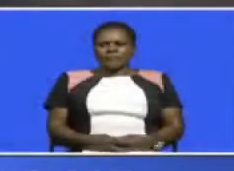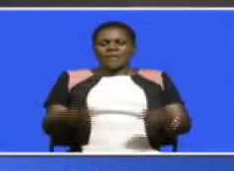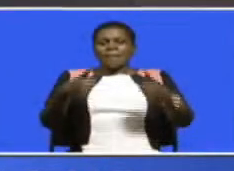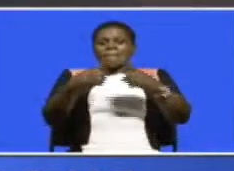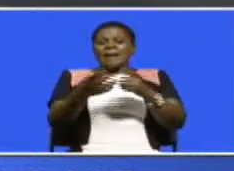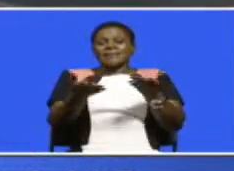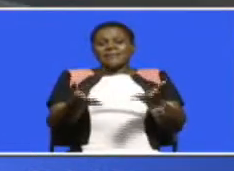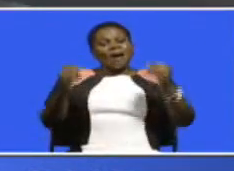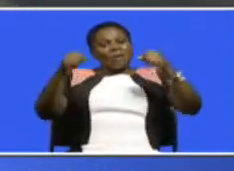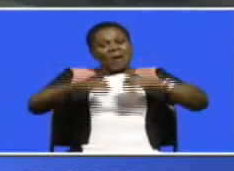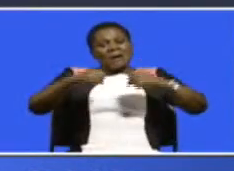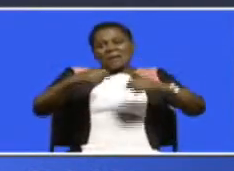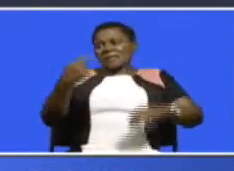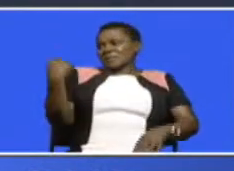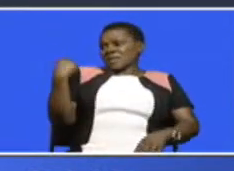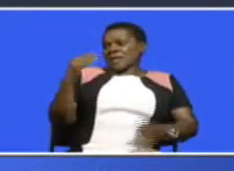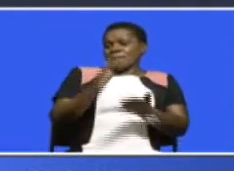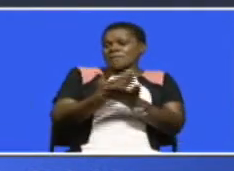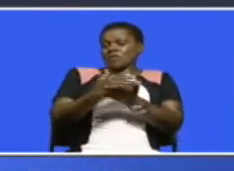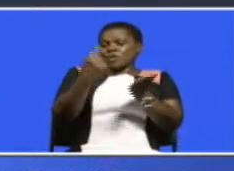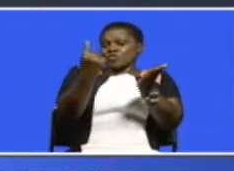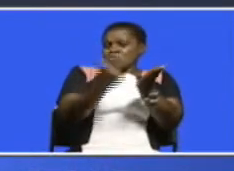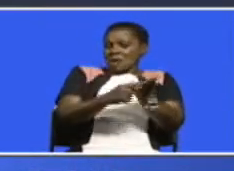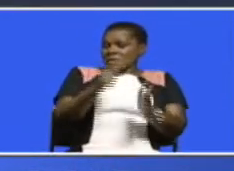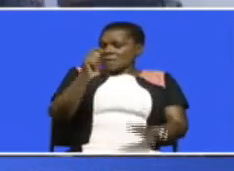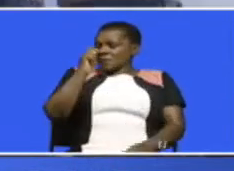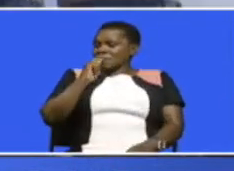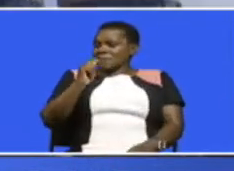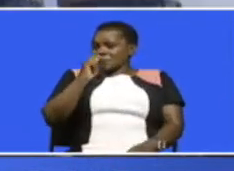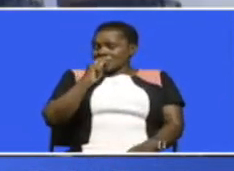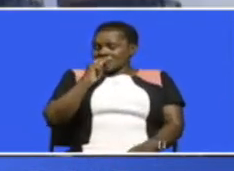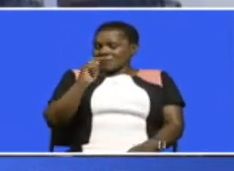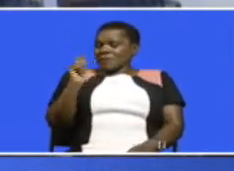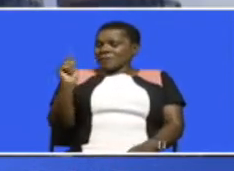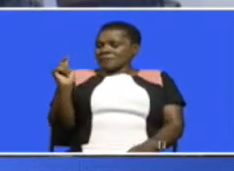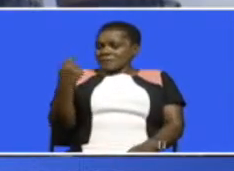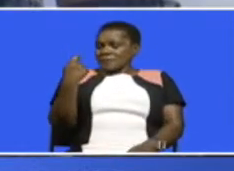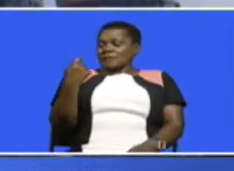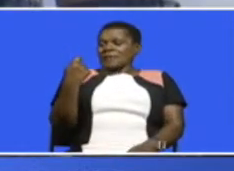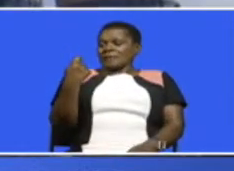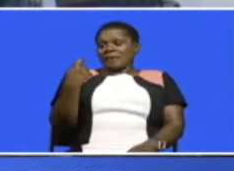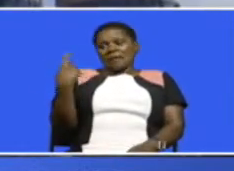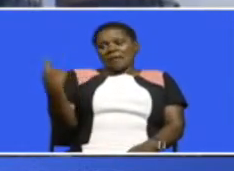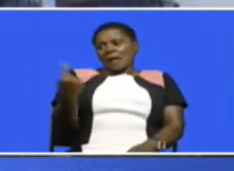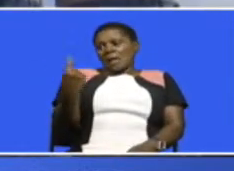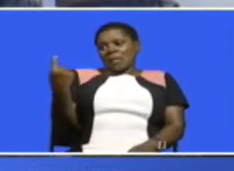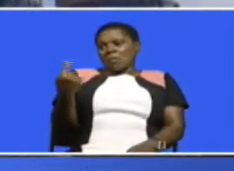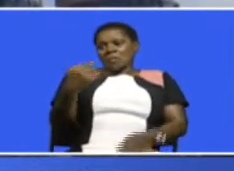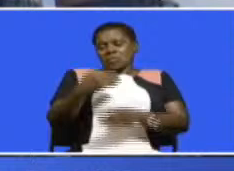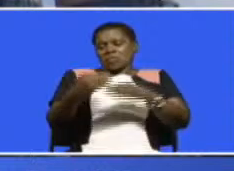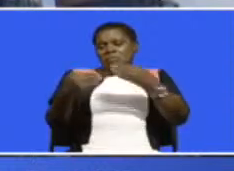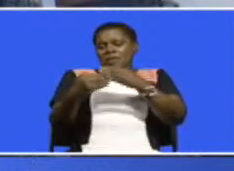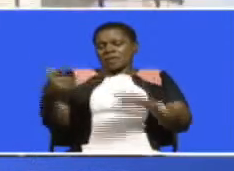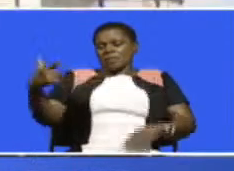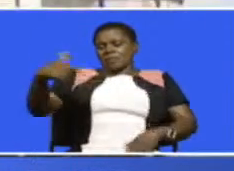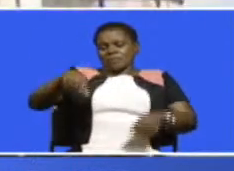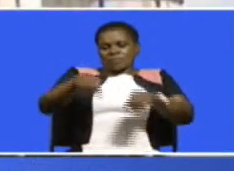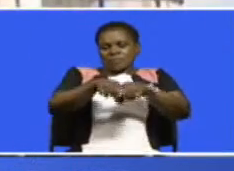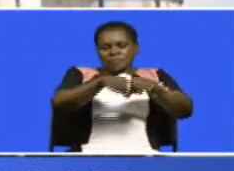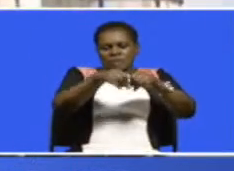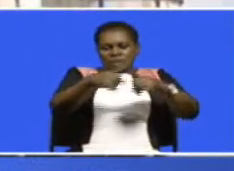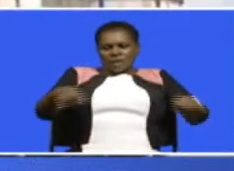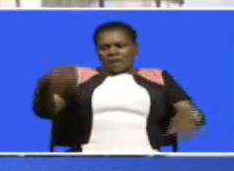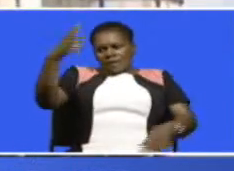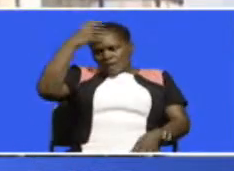kufuatia makubaliano ya hivi punde baina ya Uganda na Tanzania, huenda Kenya ikajipata pweke katika ujenzi wa bomba la mafuta linalotoka